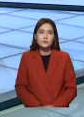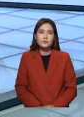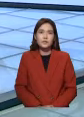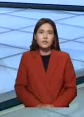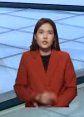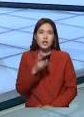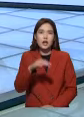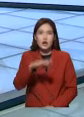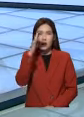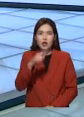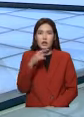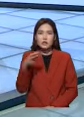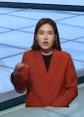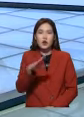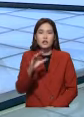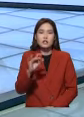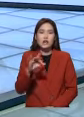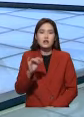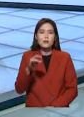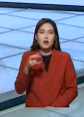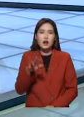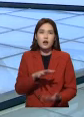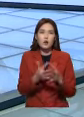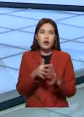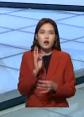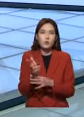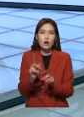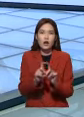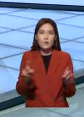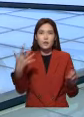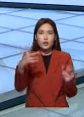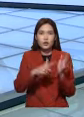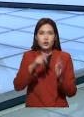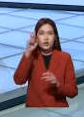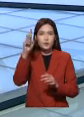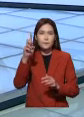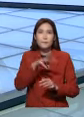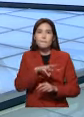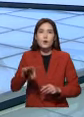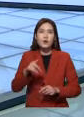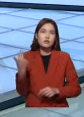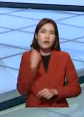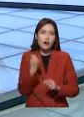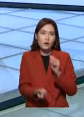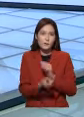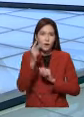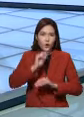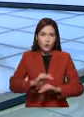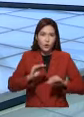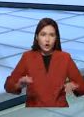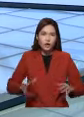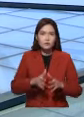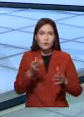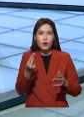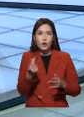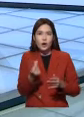Батыс Қазақстан облысындағы Серебряковка ауылының мұғалімдері мемлекетке 57 миллион теңге қарыз болып шықты. Оқытушылар мұнша мол ақшаны өмі